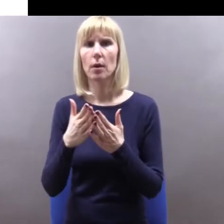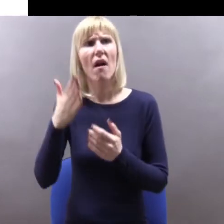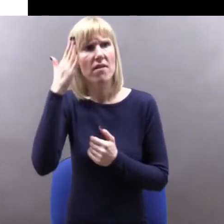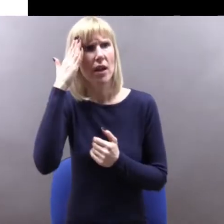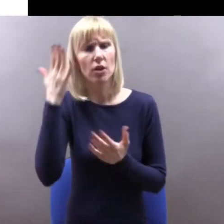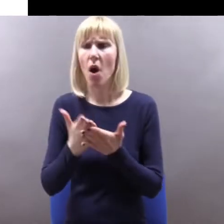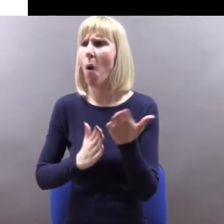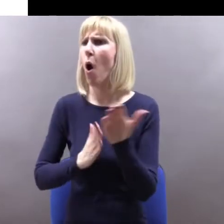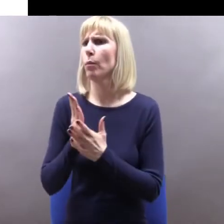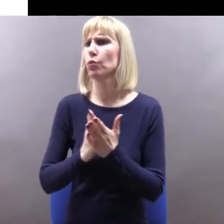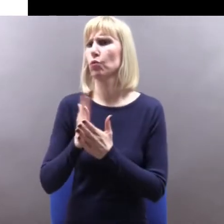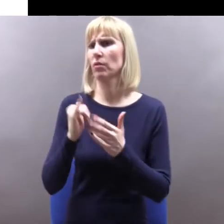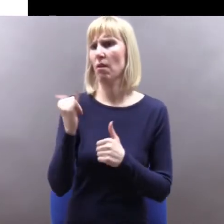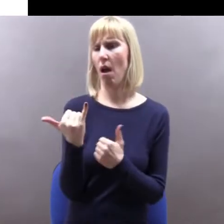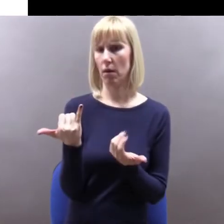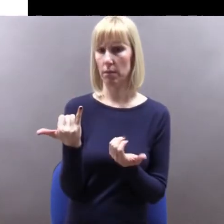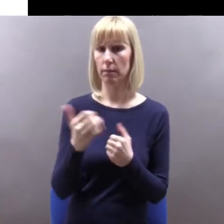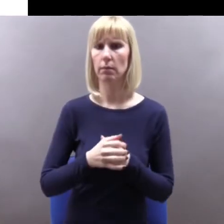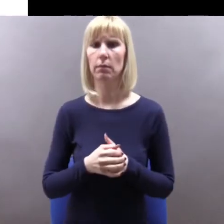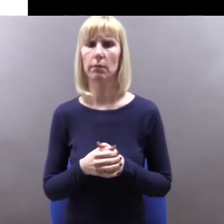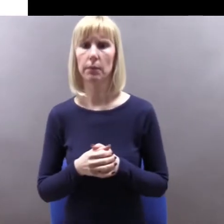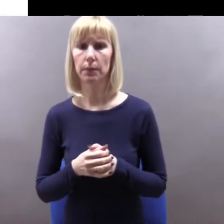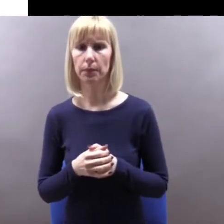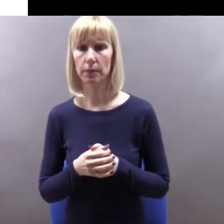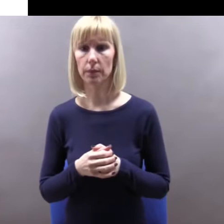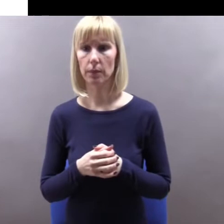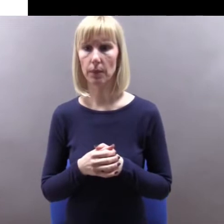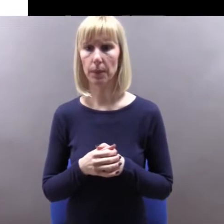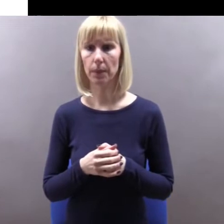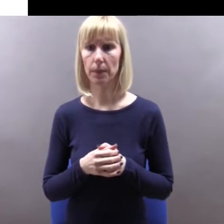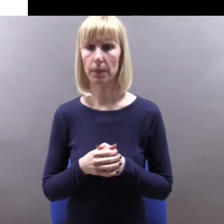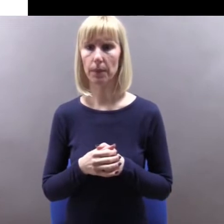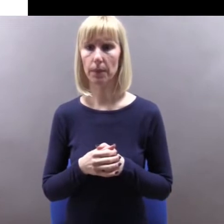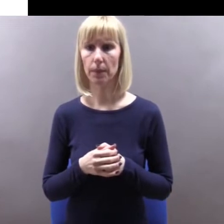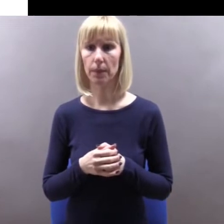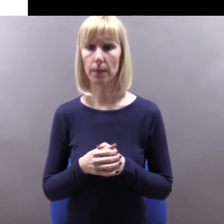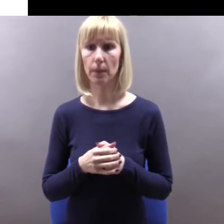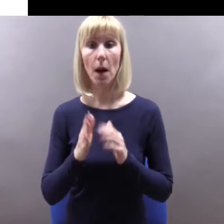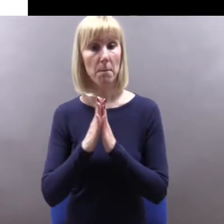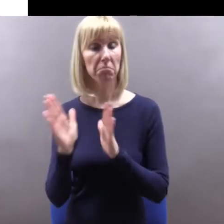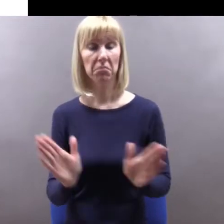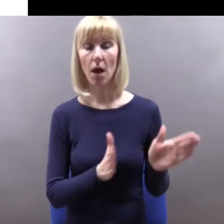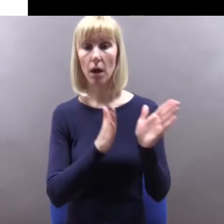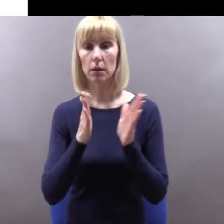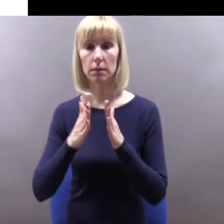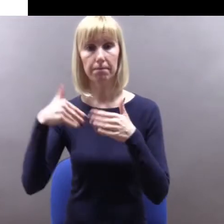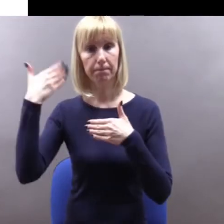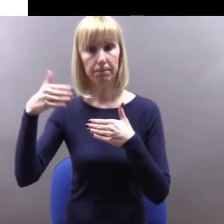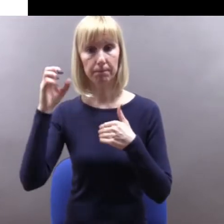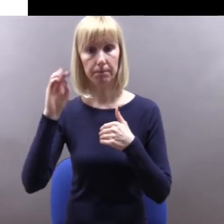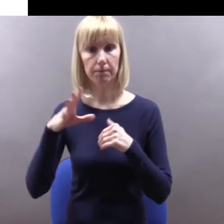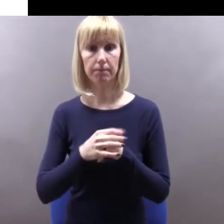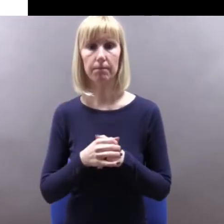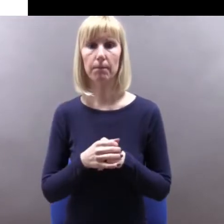slajd. I tutaj wypisałam Państwu takie rzeczy, które z perspektywy czasu, już z doświadczenia, którego